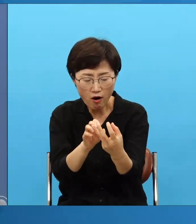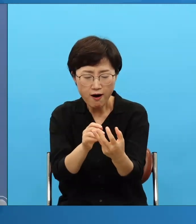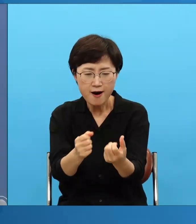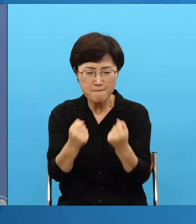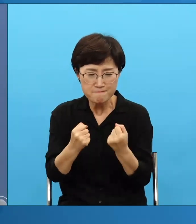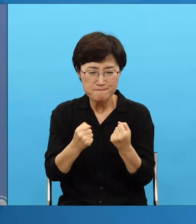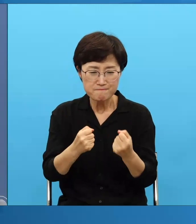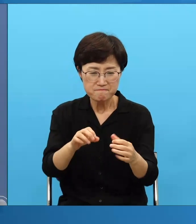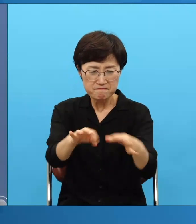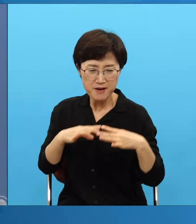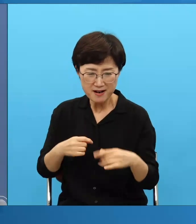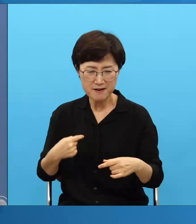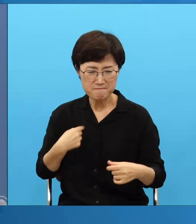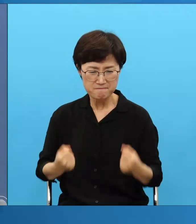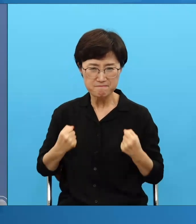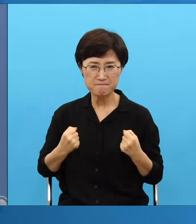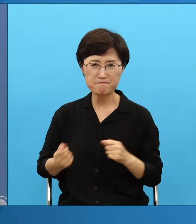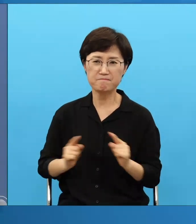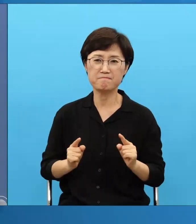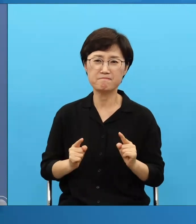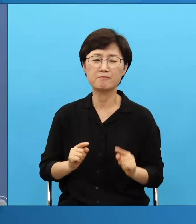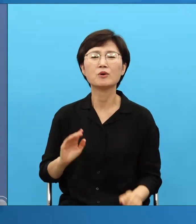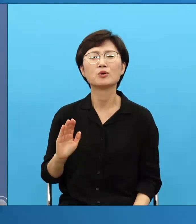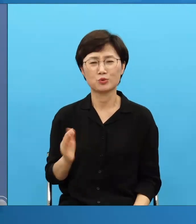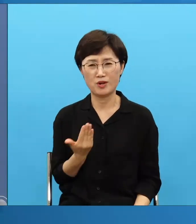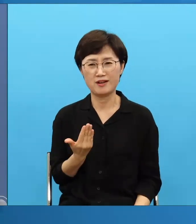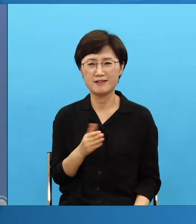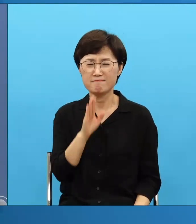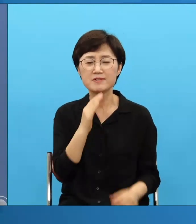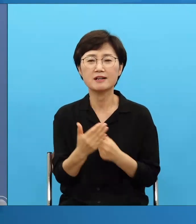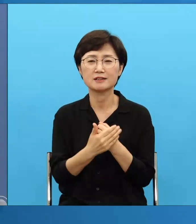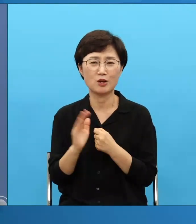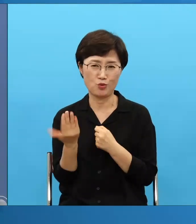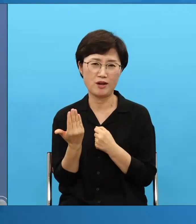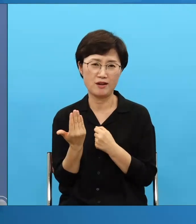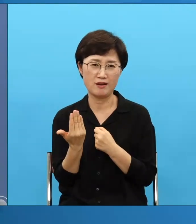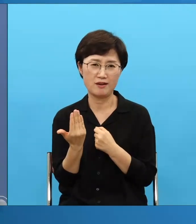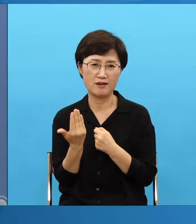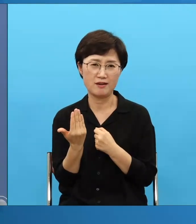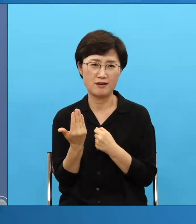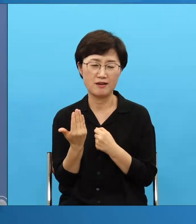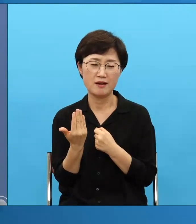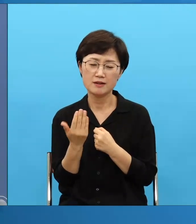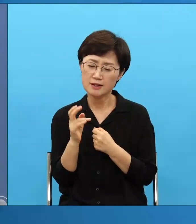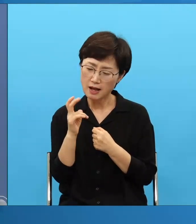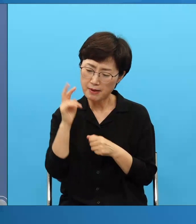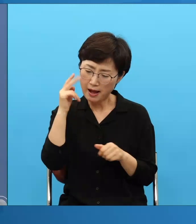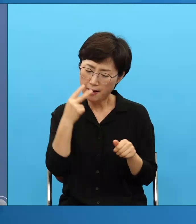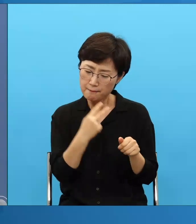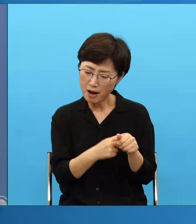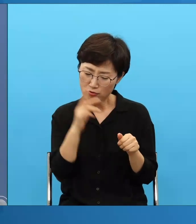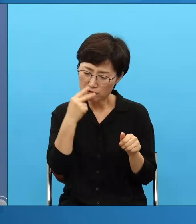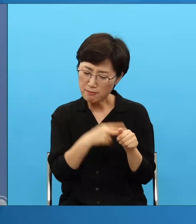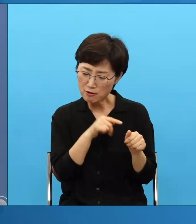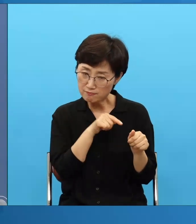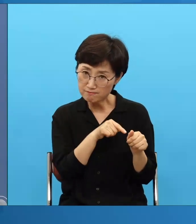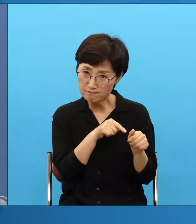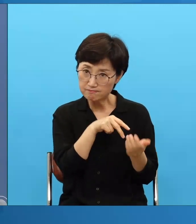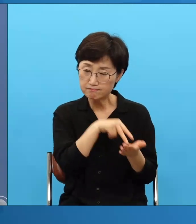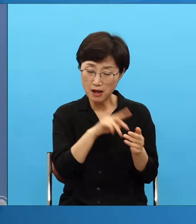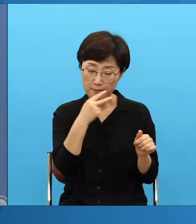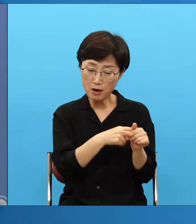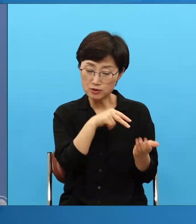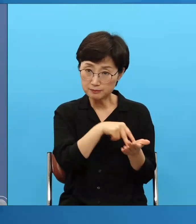은혜 받아요. That's when you receive the greatest answers and grace. 틀림없이 이 바울에게 이 브리스가 부부가